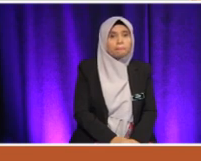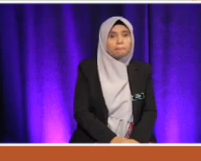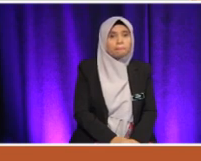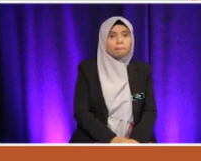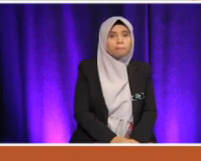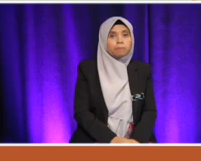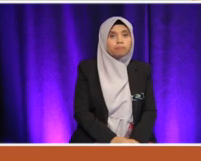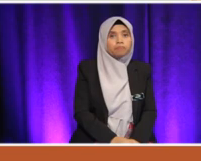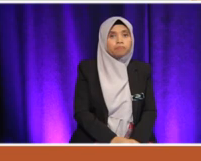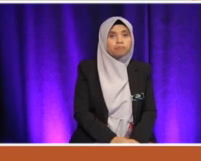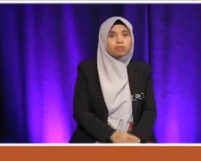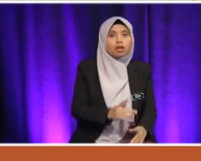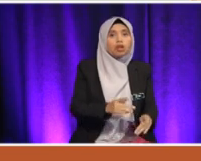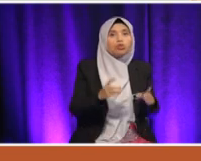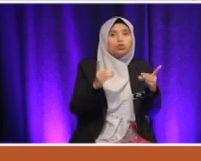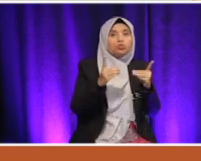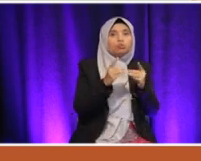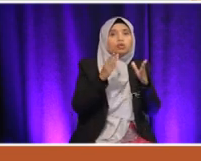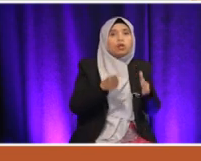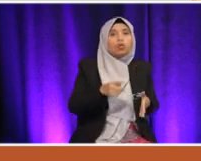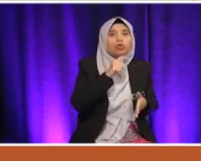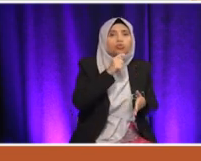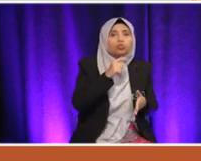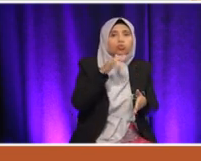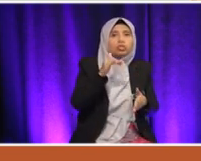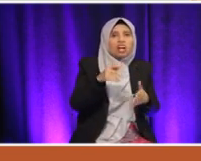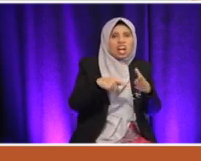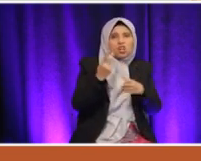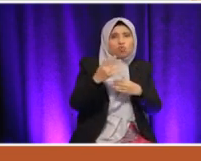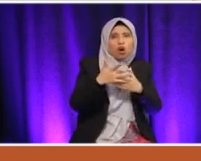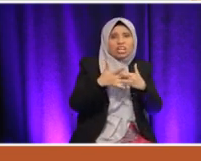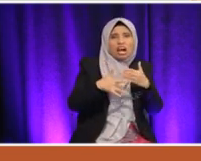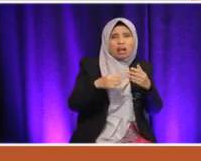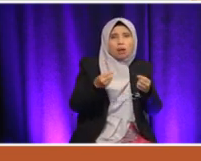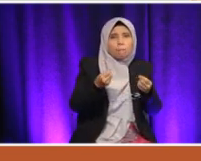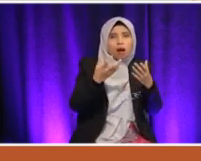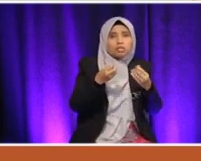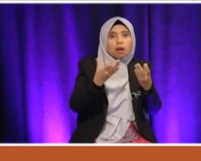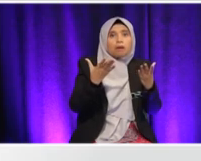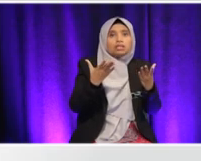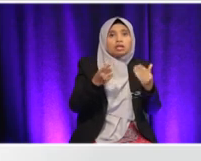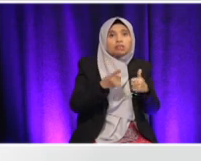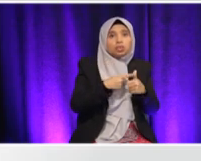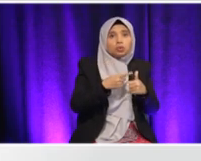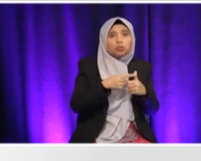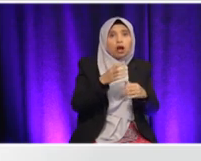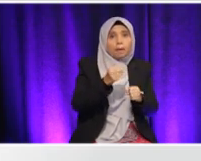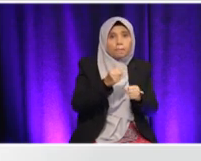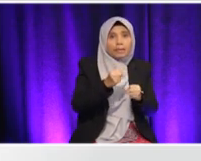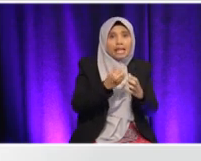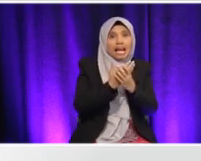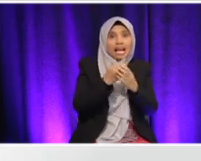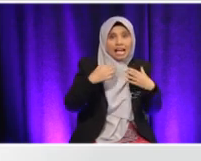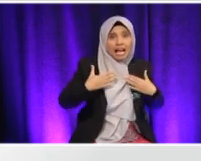kalau jumpa warga emas yang mengalami pendarahan yang banyak aku yang perlu awak lakukan pertama mengambil kain yang